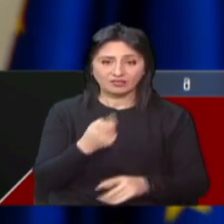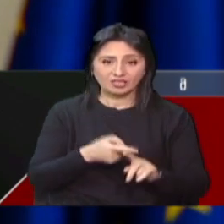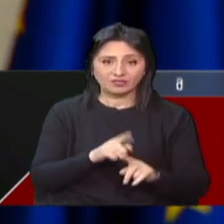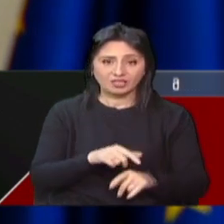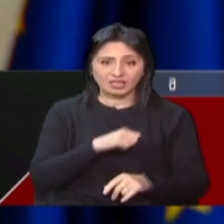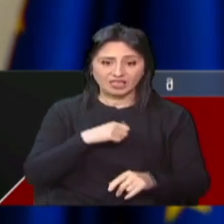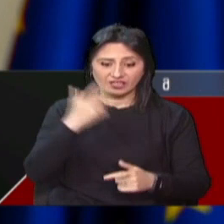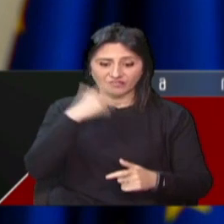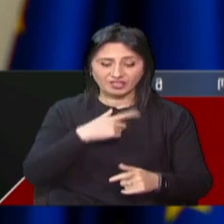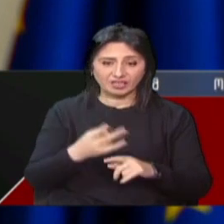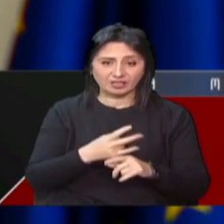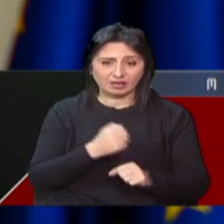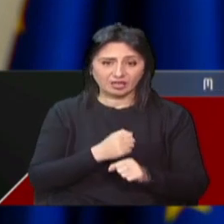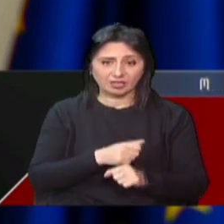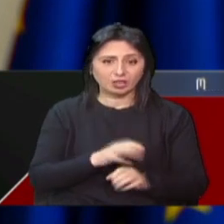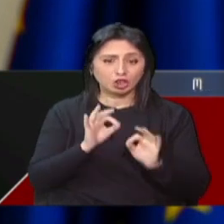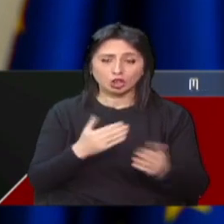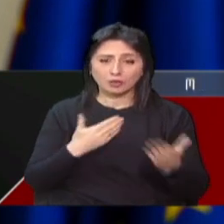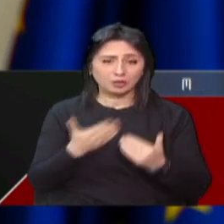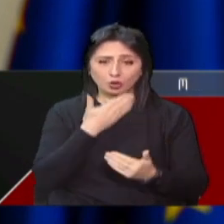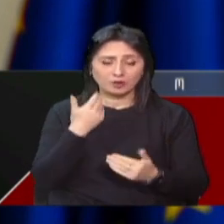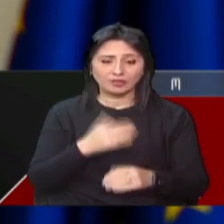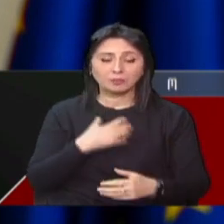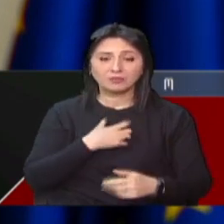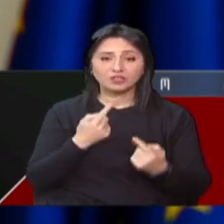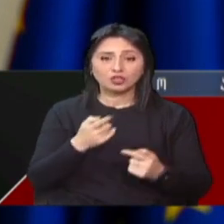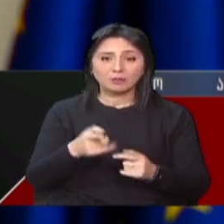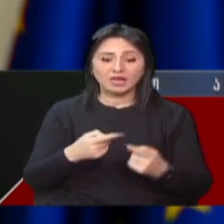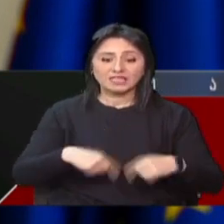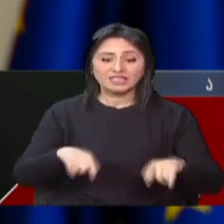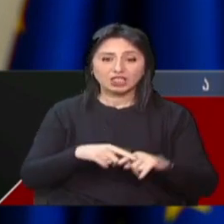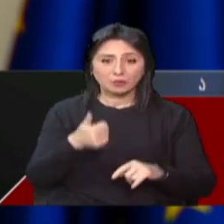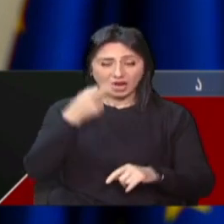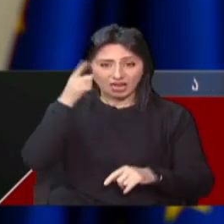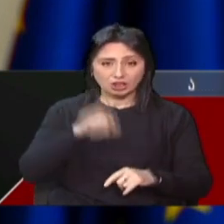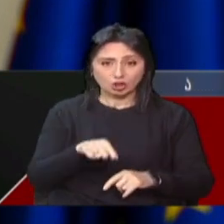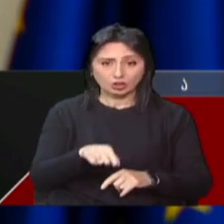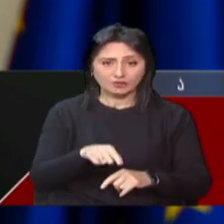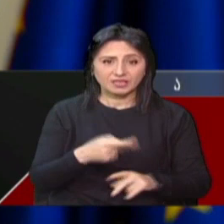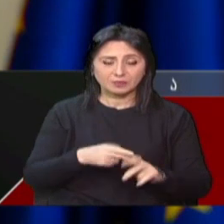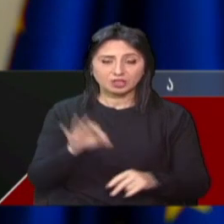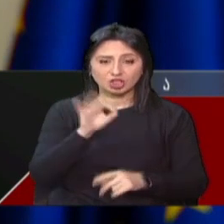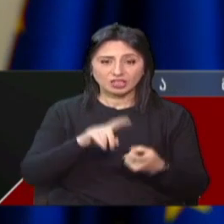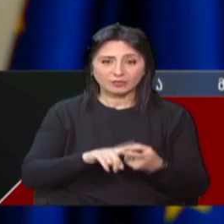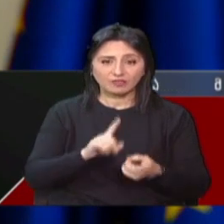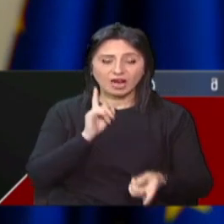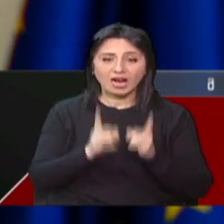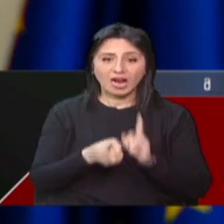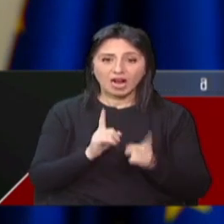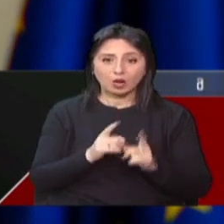არის თვითდაზიანება. ეს არ არის, რა თქმა უნდა, სწორი მიდგომა და მნიშვნელოვანია, რომ მათ შორის საზოგადოებამ კარგად იცოდეს იმის შესახებ, რომ